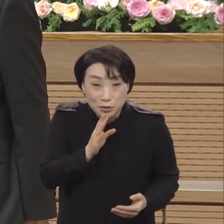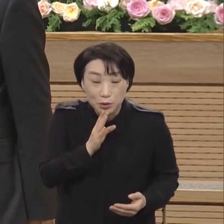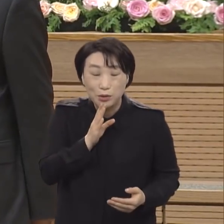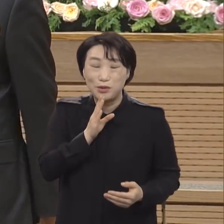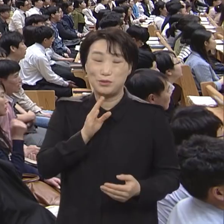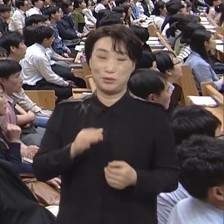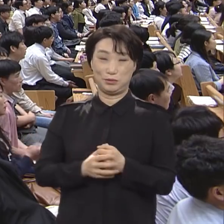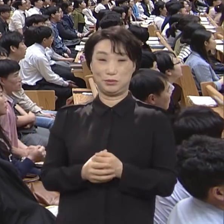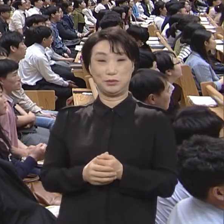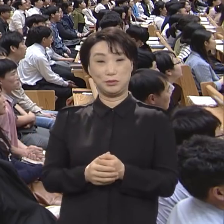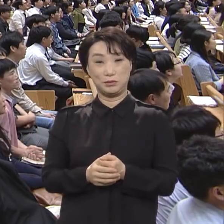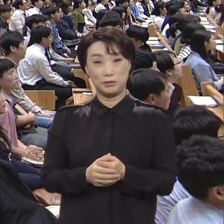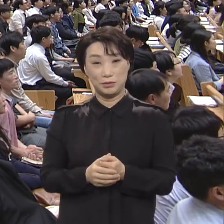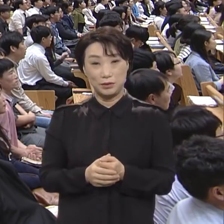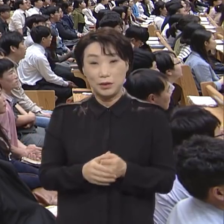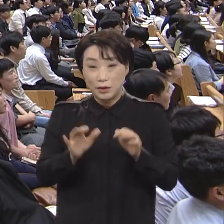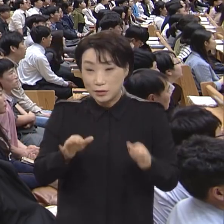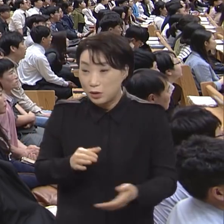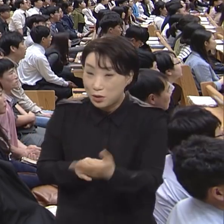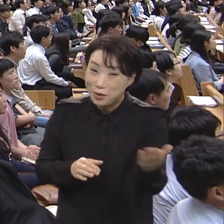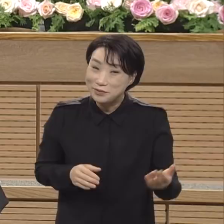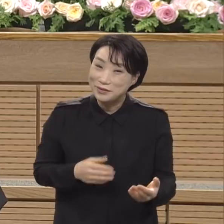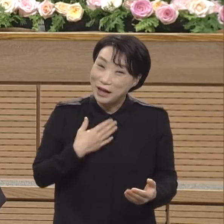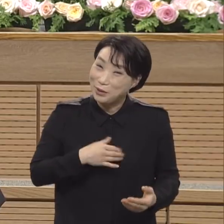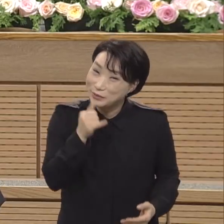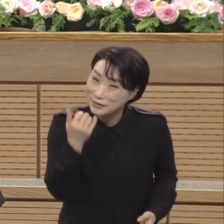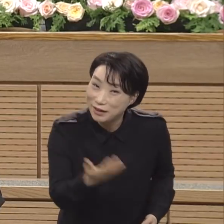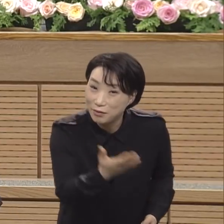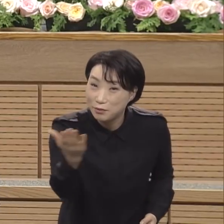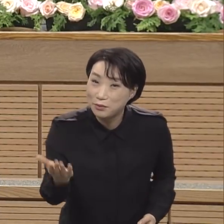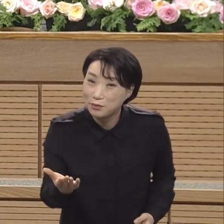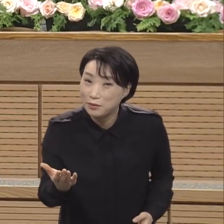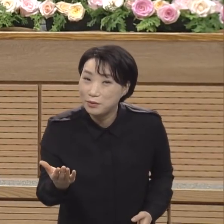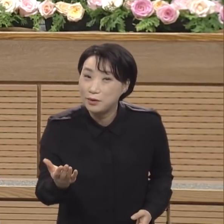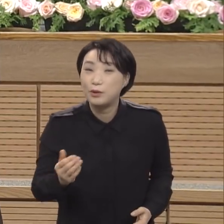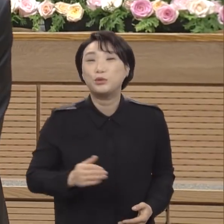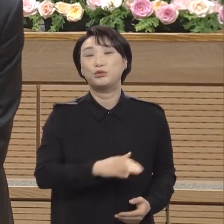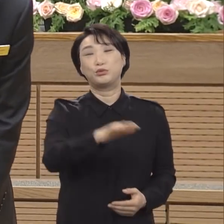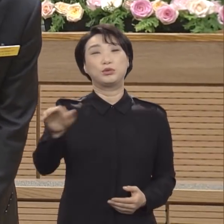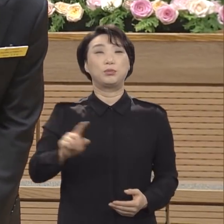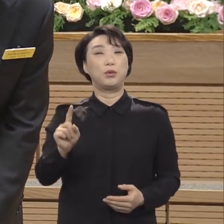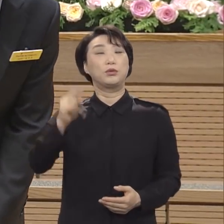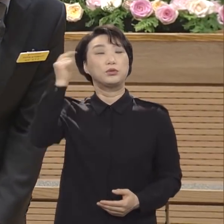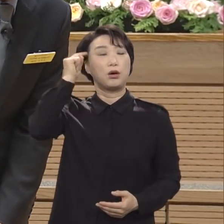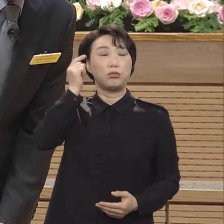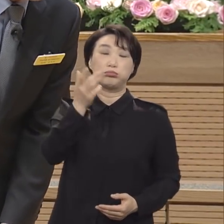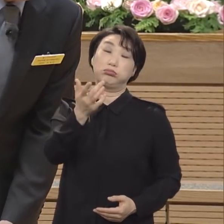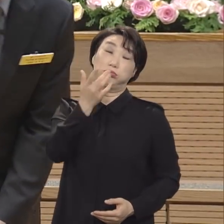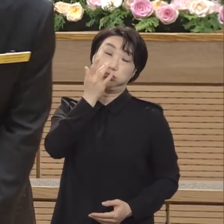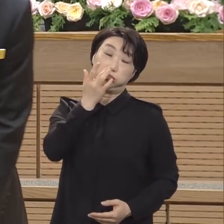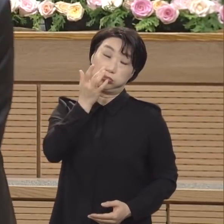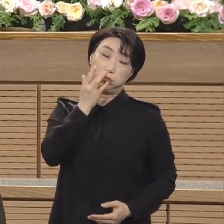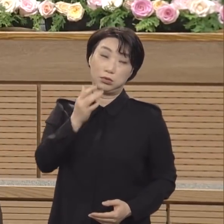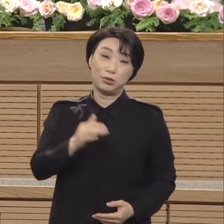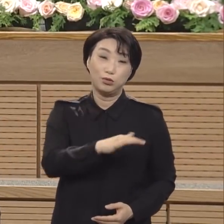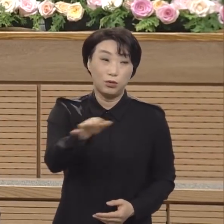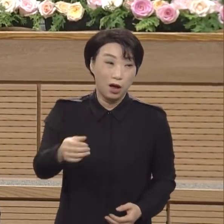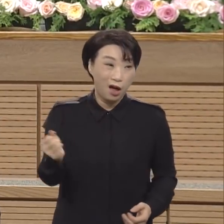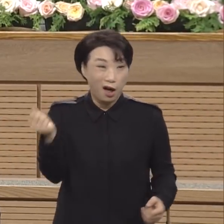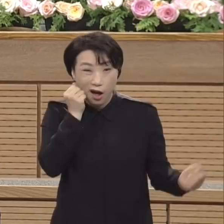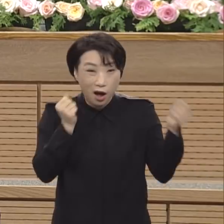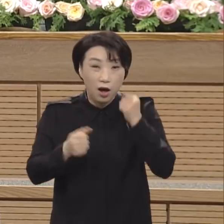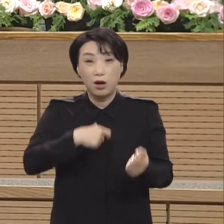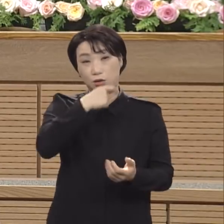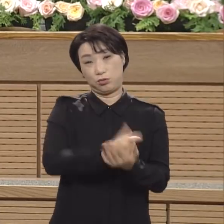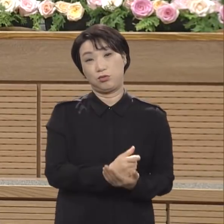사실화해야 되는데, 그거를 절대 우리는 인식하지 못하기 때문에 우리는 속고